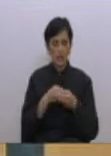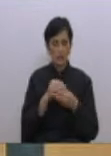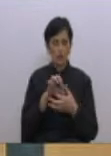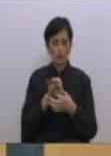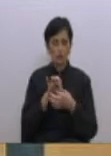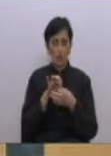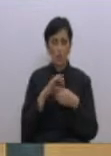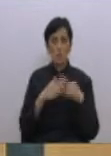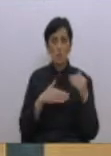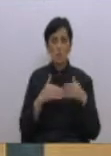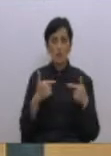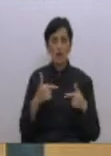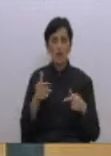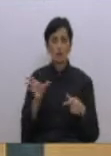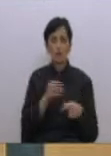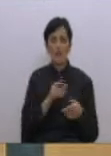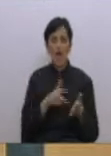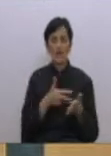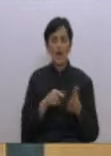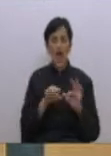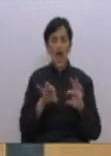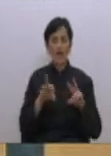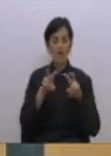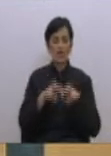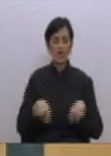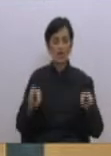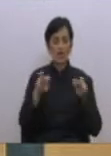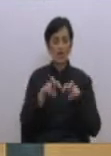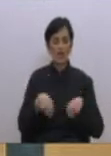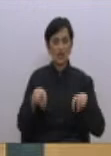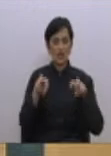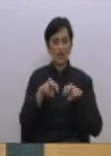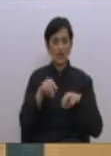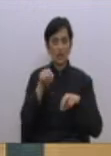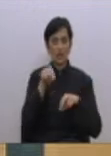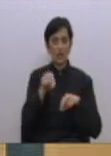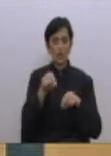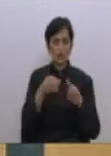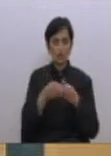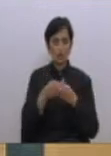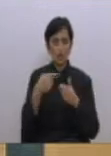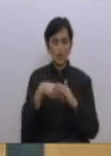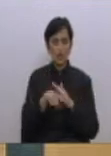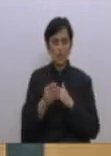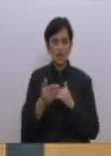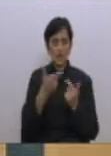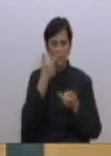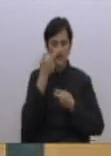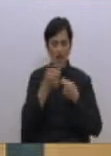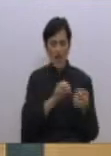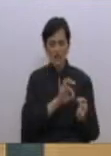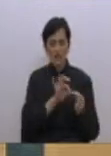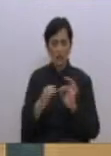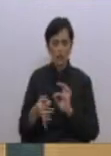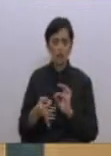თანამშრომლობთ, ფაქტობრივად ყველა ანგარიში იხილება ჯგუფის მიერ დეტალურად